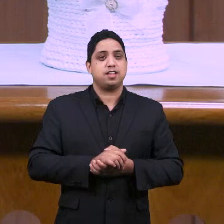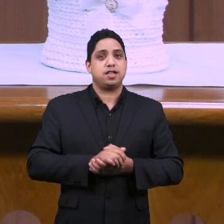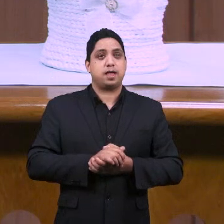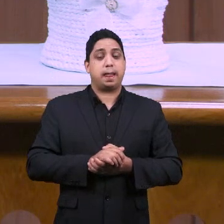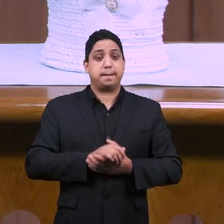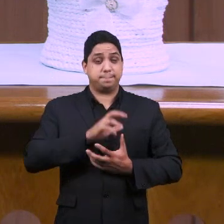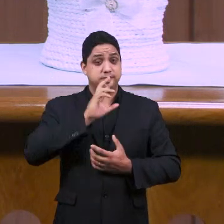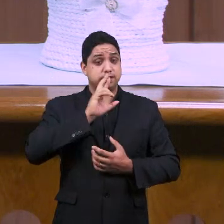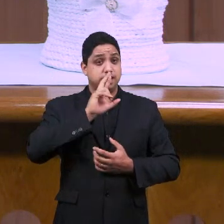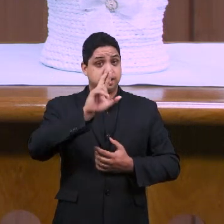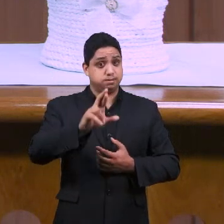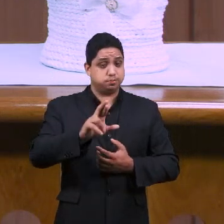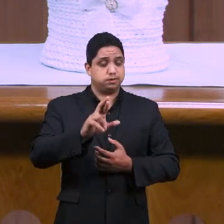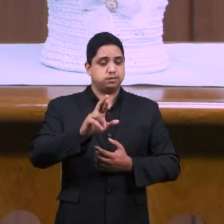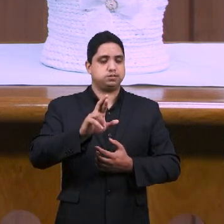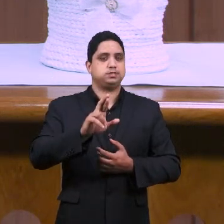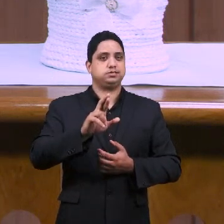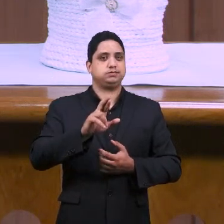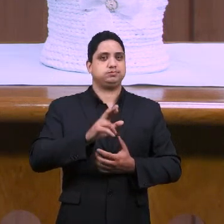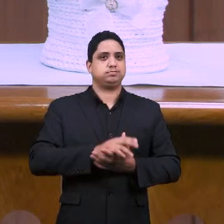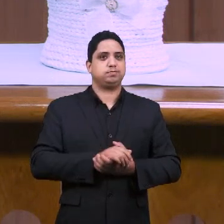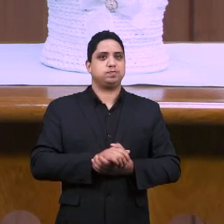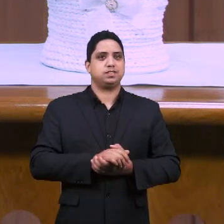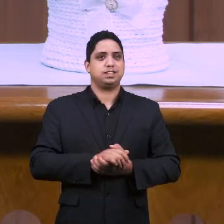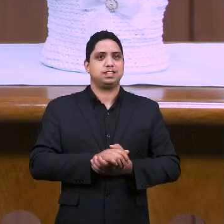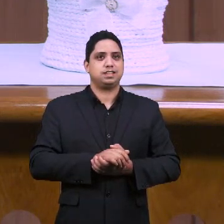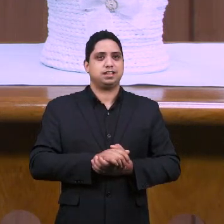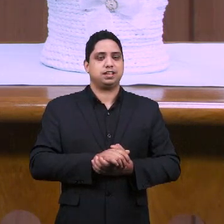référence à une réponse